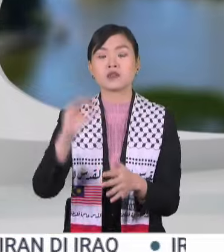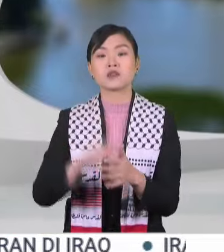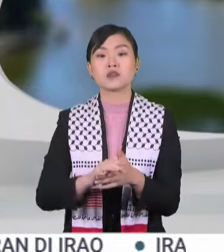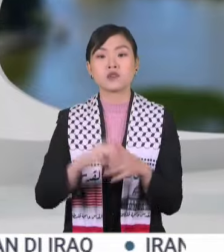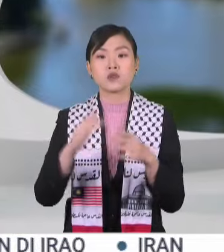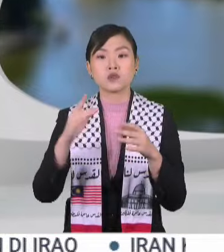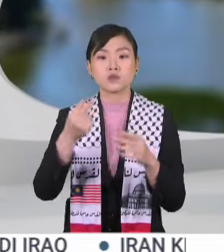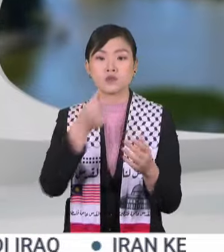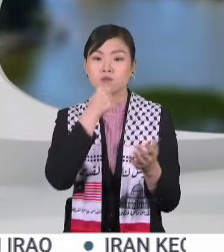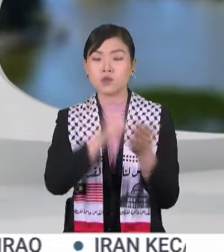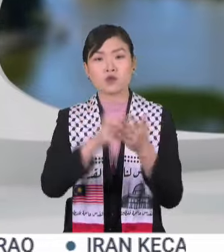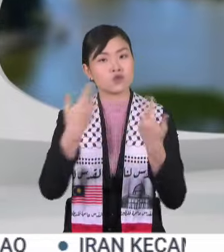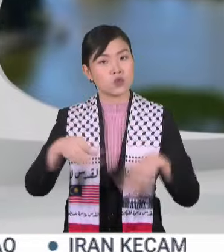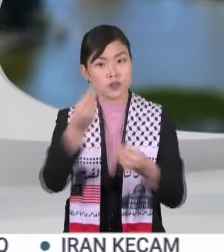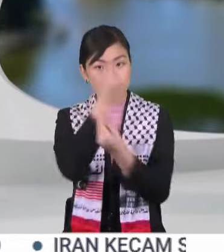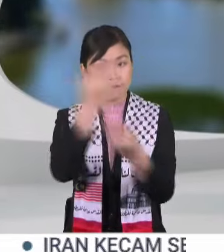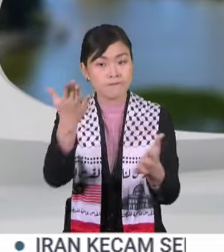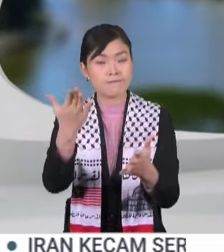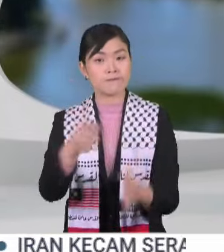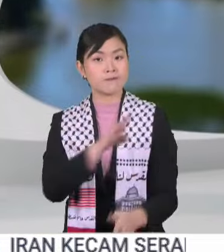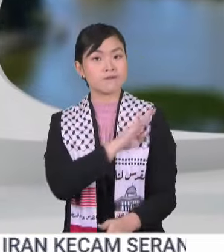dikeluarkan kepada